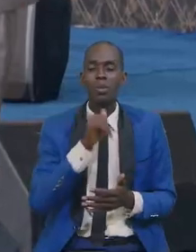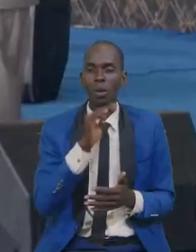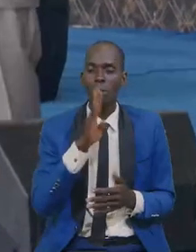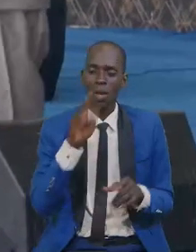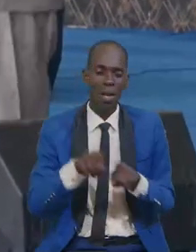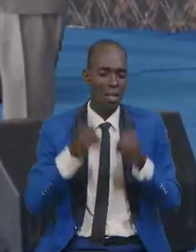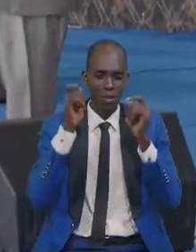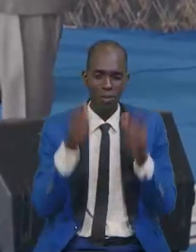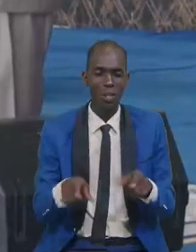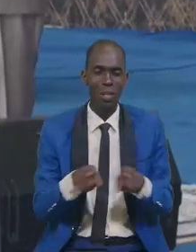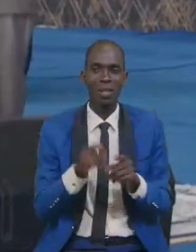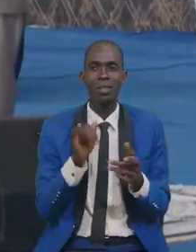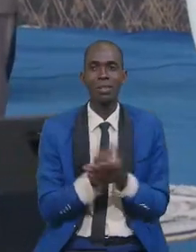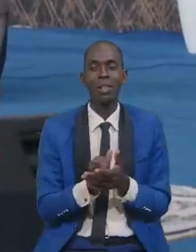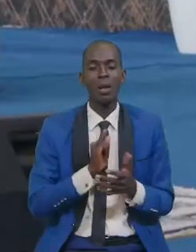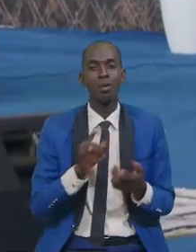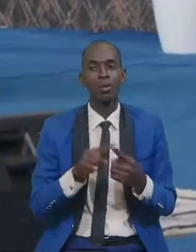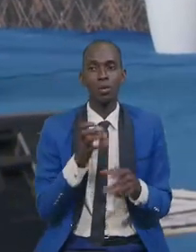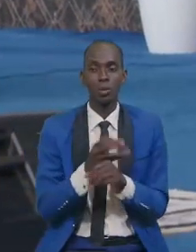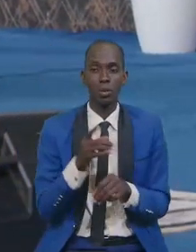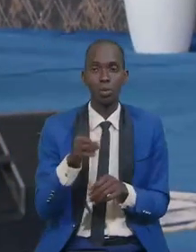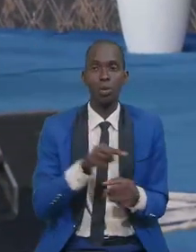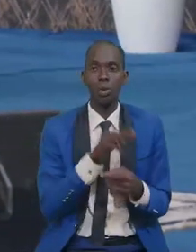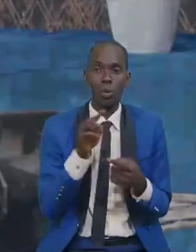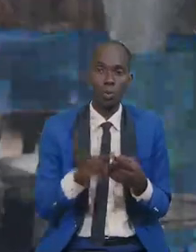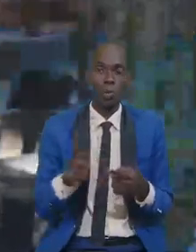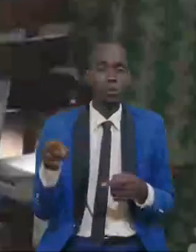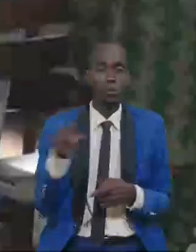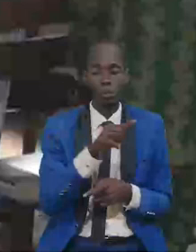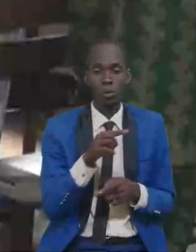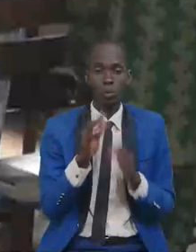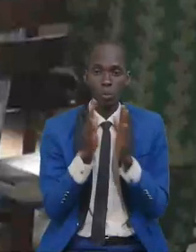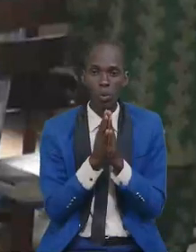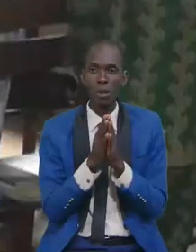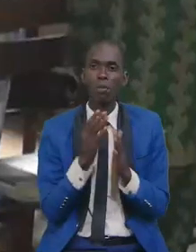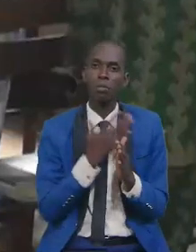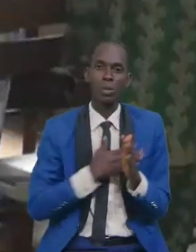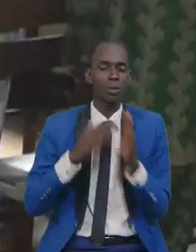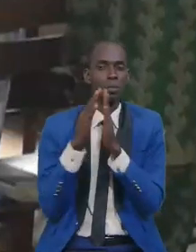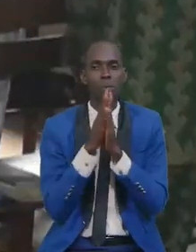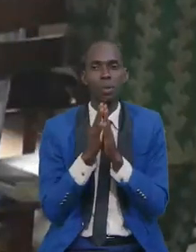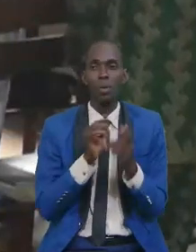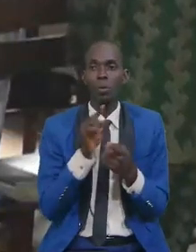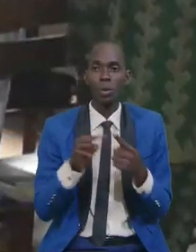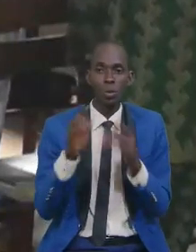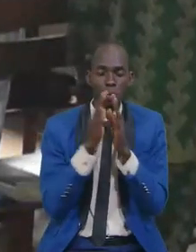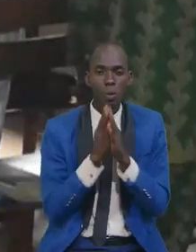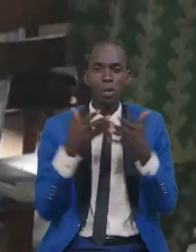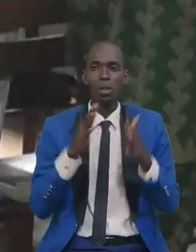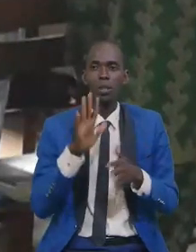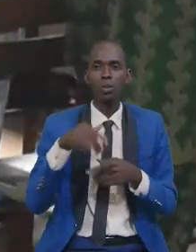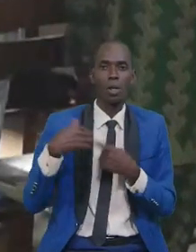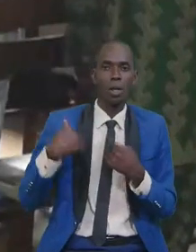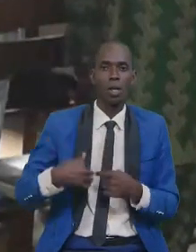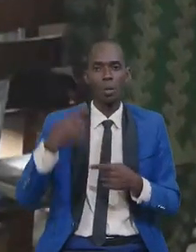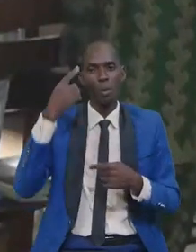nous arrêter ne sera pas immédiat. Mais je vous conseille, quand vous priez, priez vraiment. Quand vous priez, que vos cœurs,